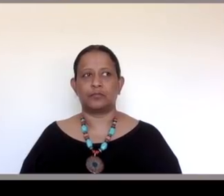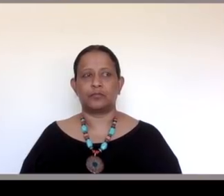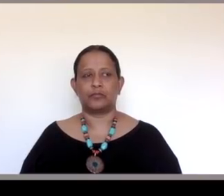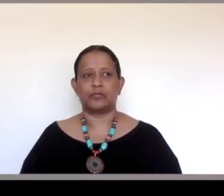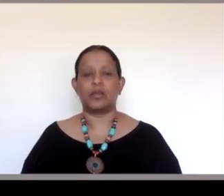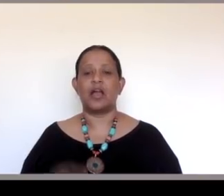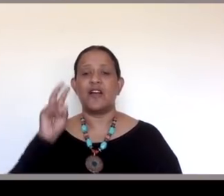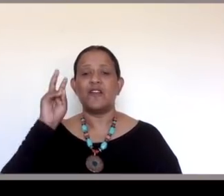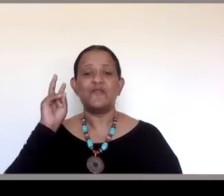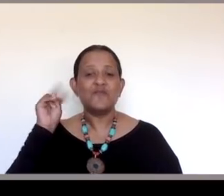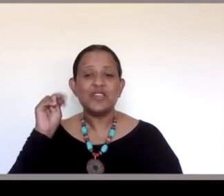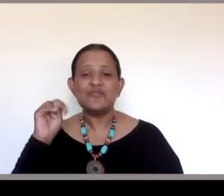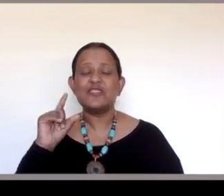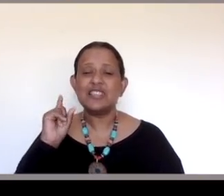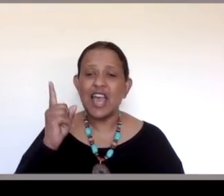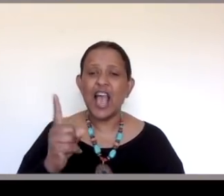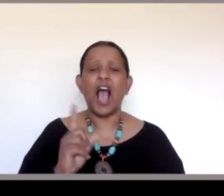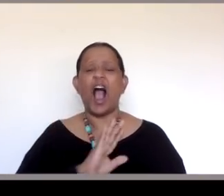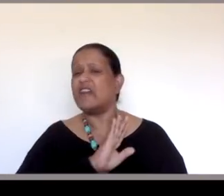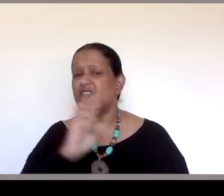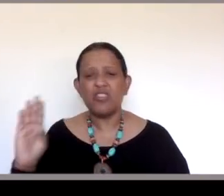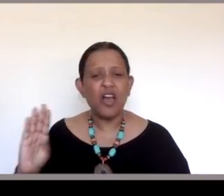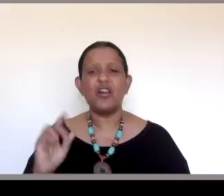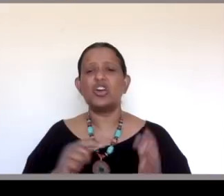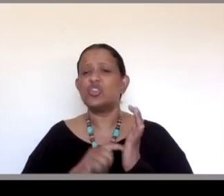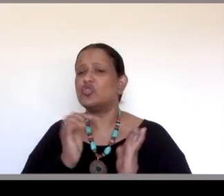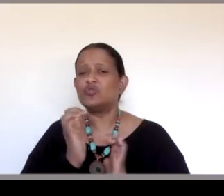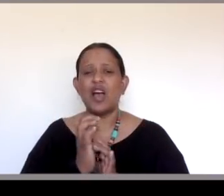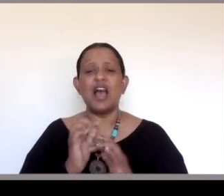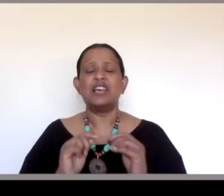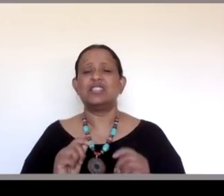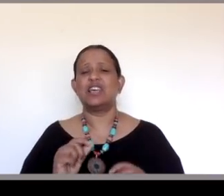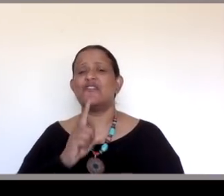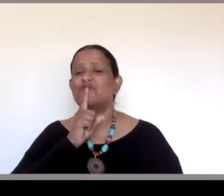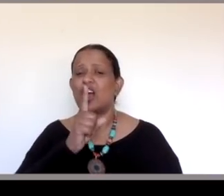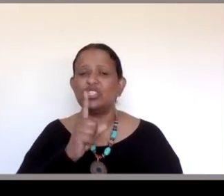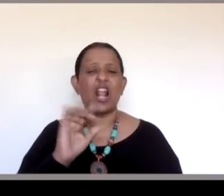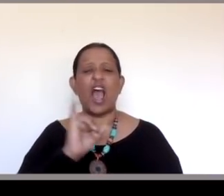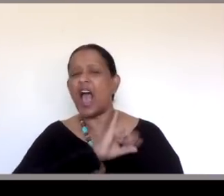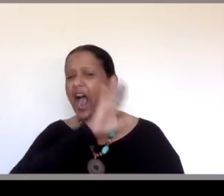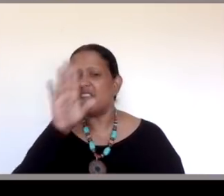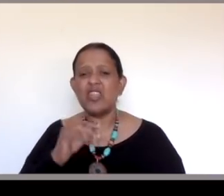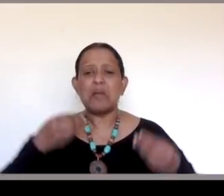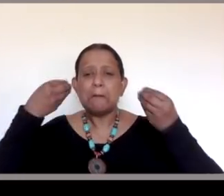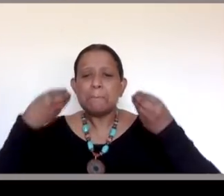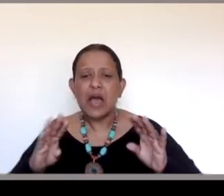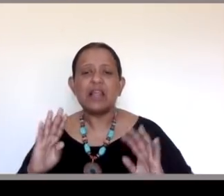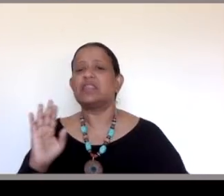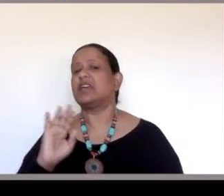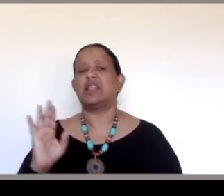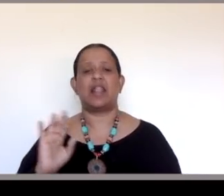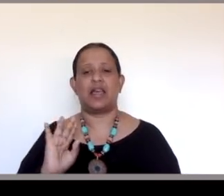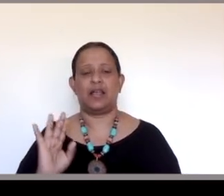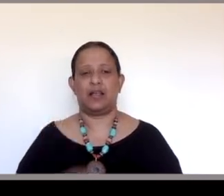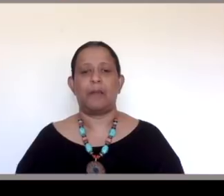கவதாக்வத் வரதி நித்னே 2021இல் அவருடைய வார்த்தைகள் ஒரு நாளும் தவறவில்லை இனியும் தவறாது அப்ப யாக்னா கர்ம மோகதா